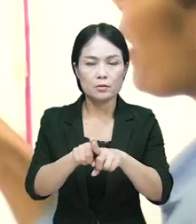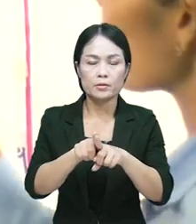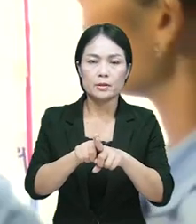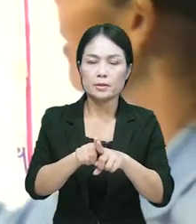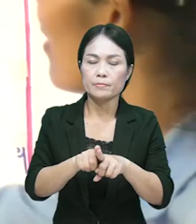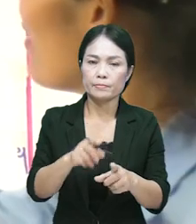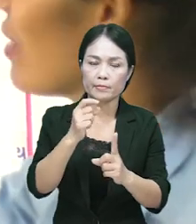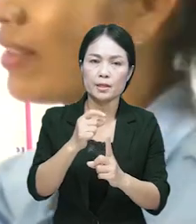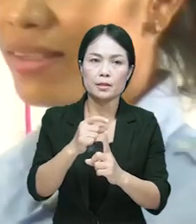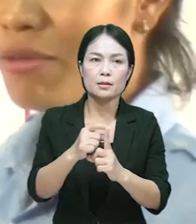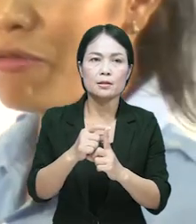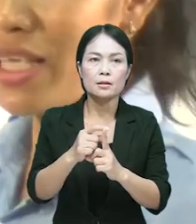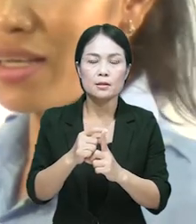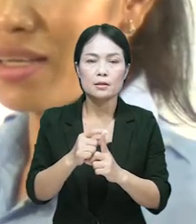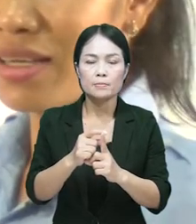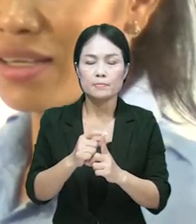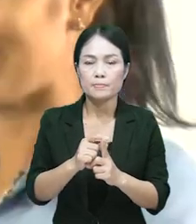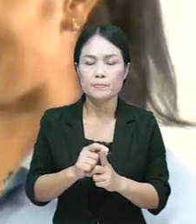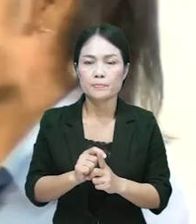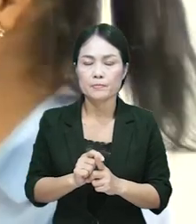នឹងពាក្យអីកូនវា